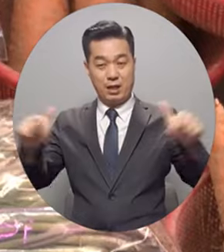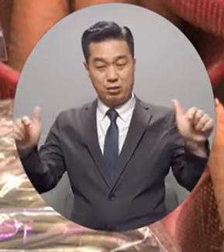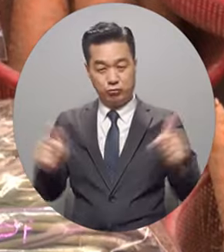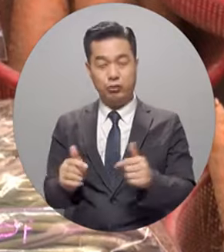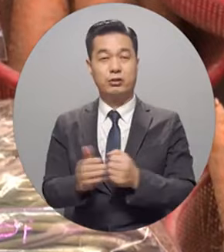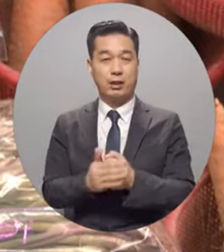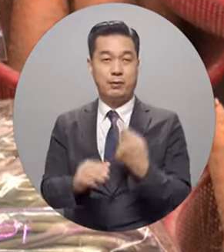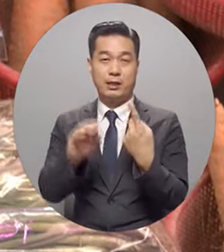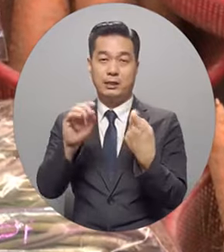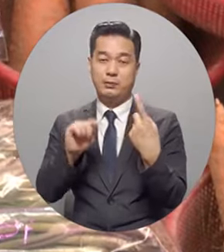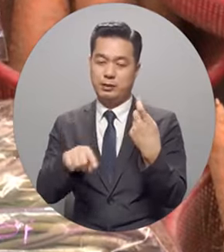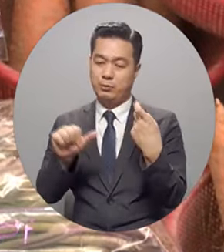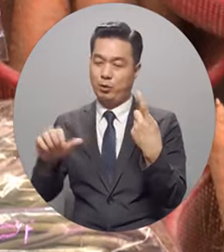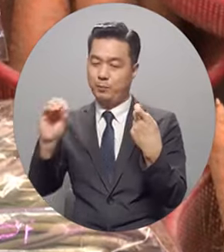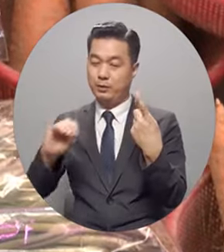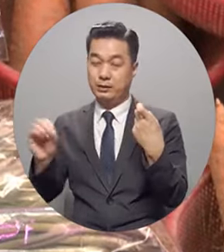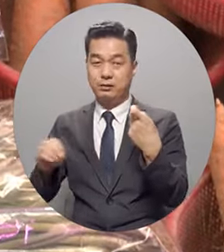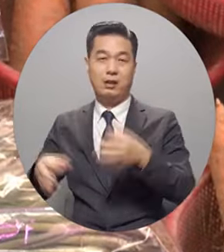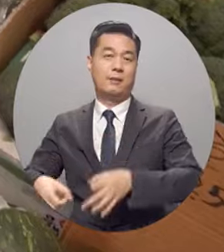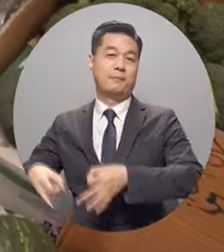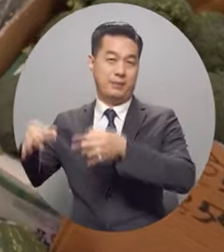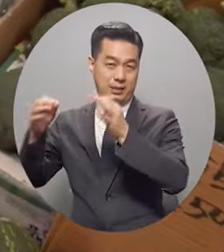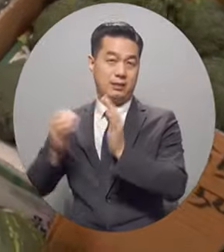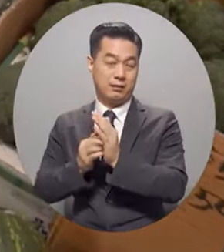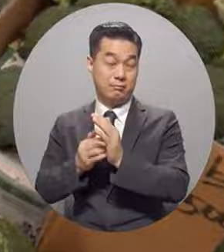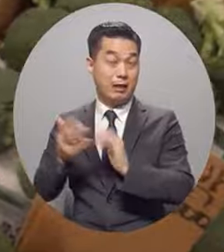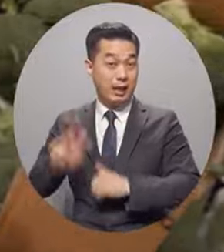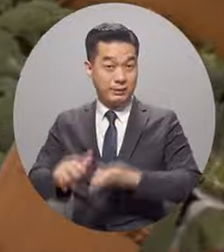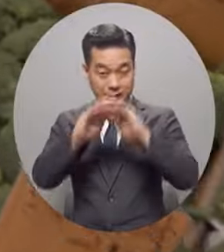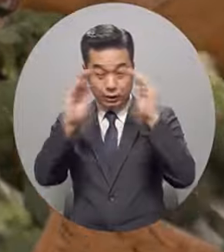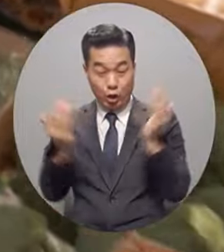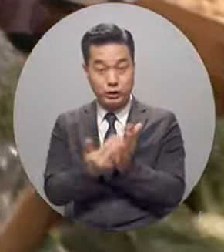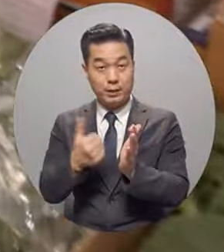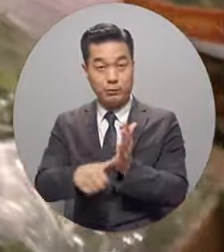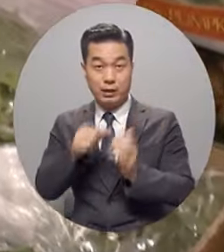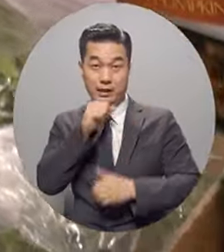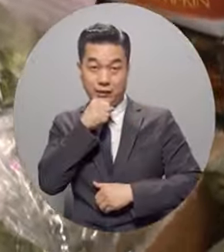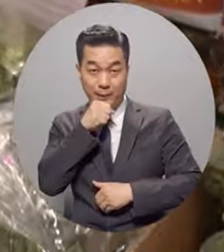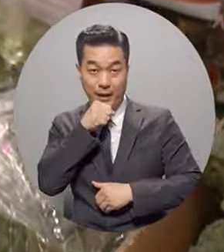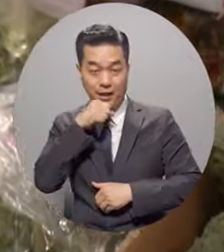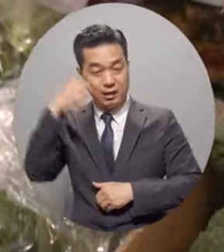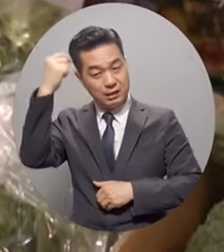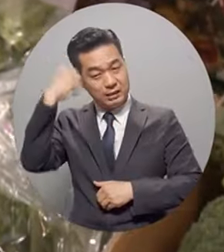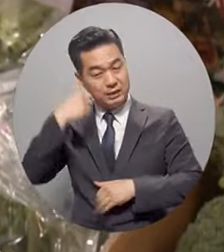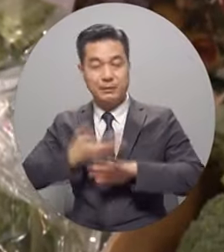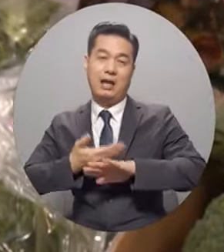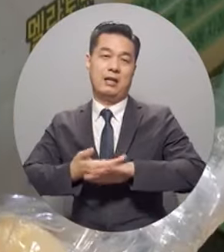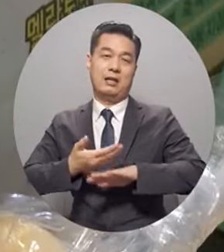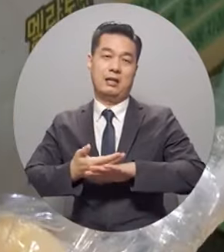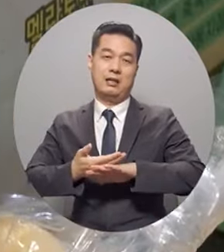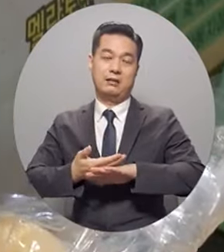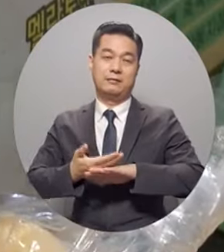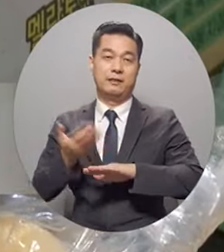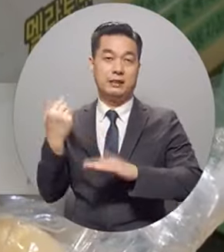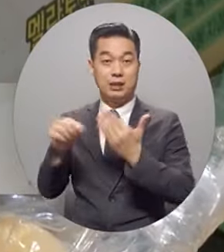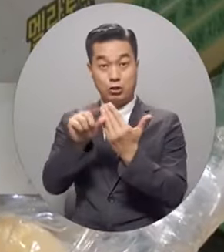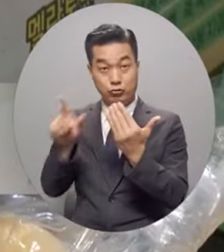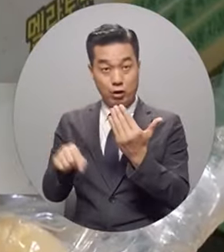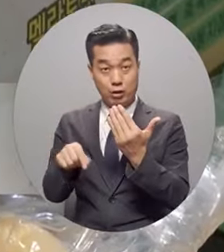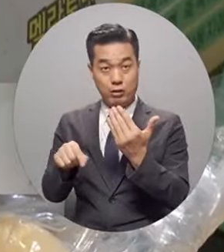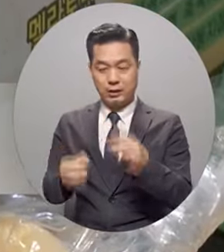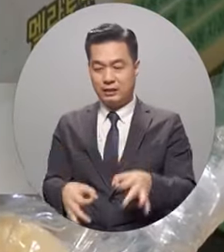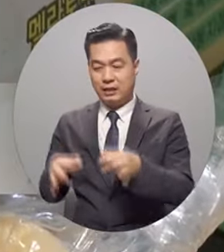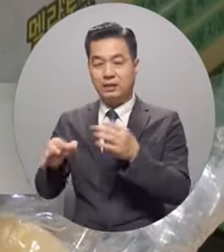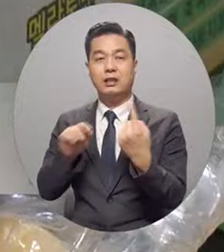평균 11.5%가 올랐습니다. 하지만 전체 물가 지표는 체감과 다릅니다. 지난달 상승률이